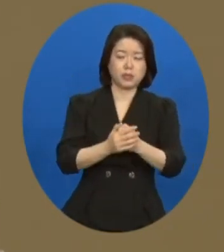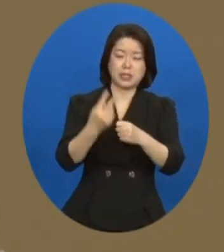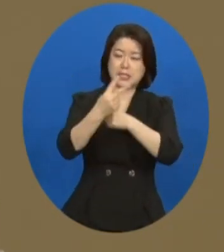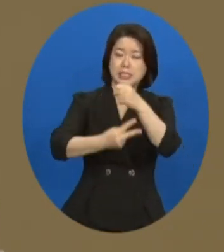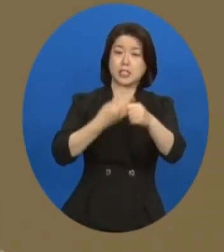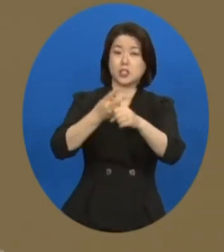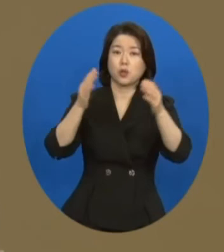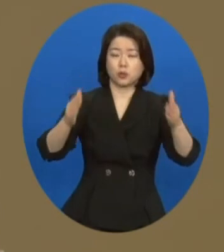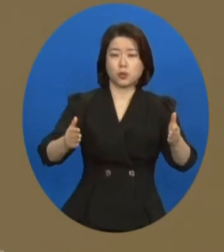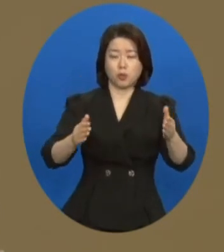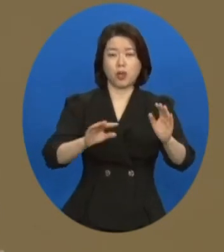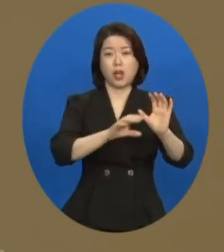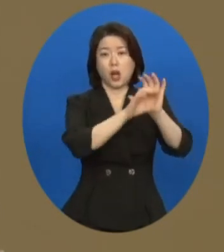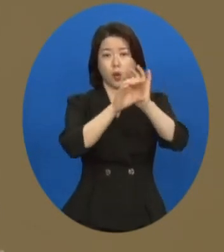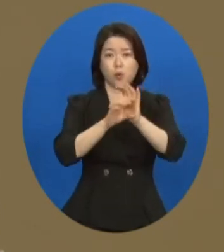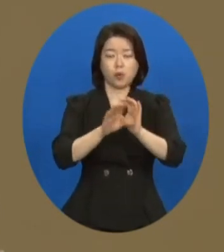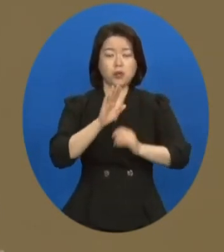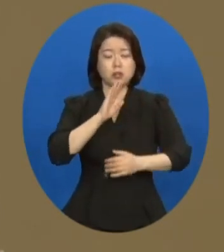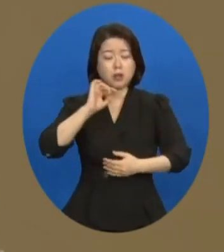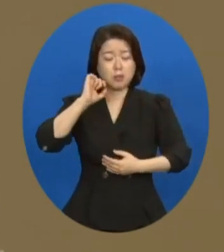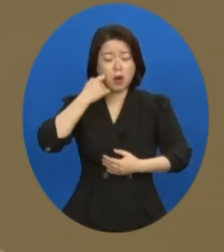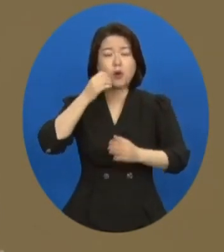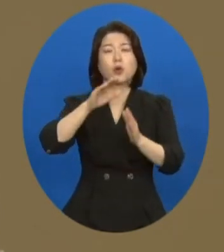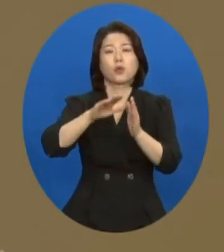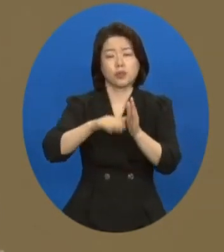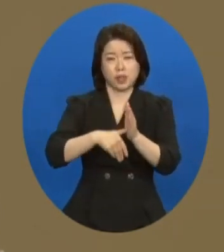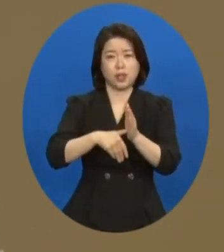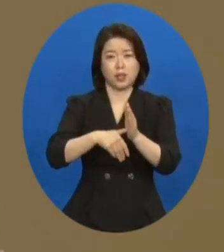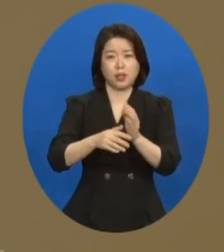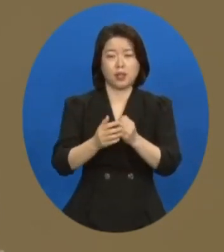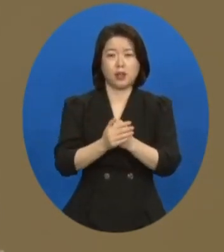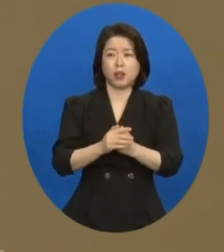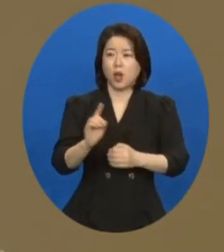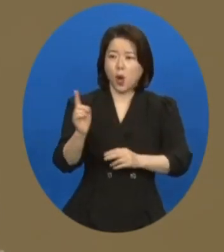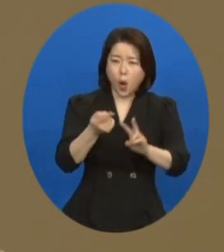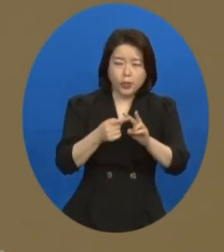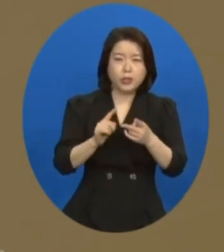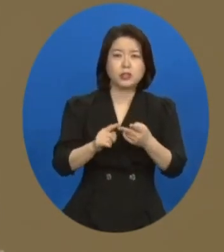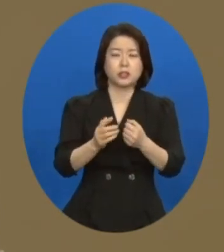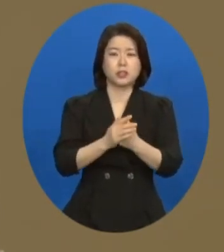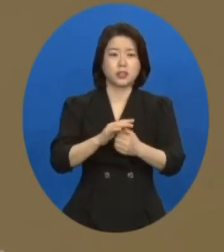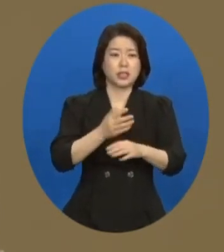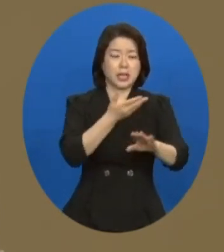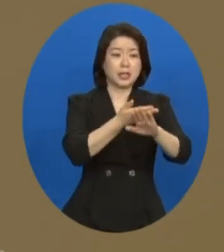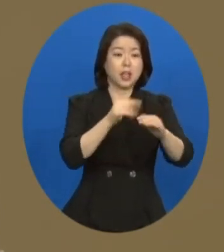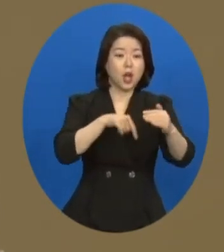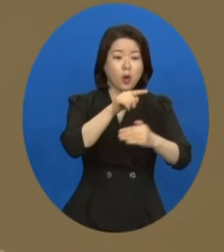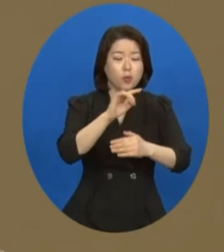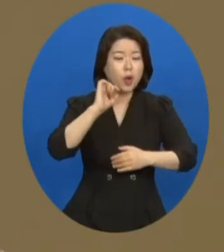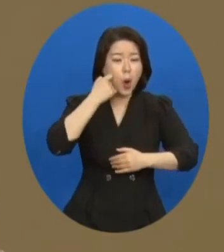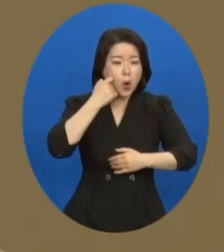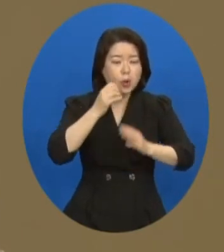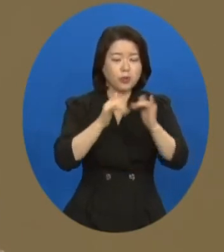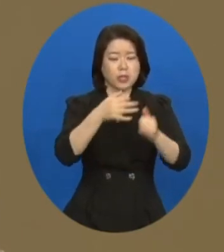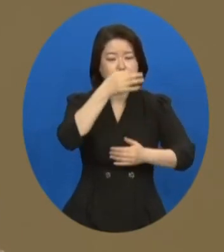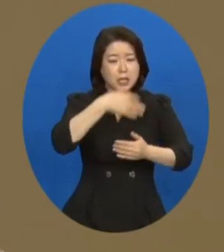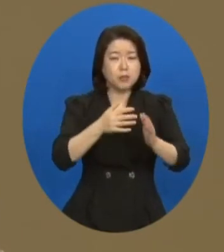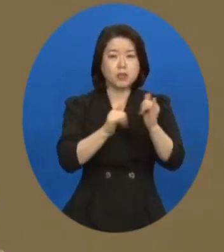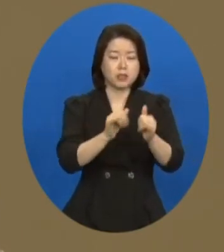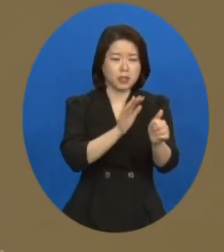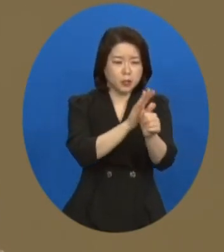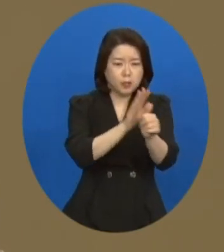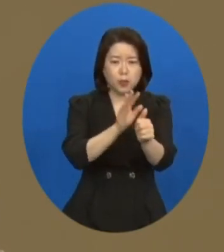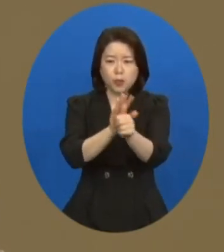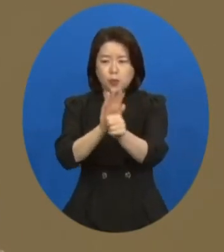코로나 1 구로 참 어려운 테 어떻든지 어려운 사람 힘든 사람 돕고